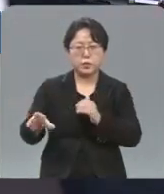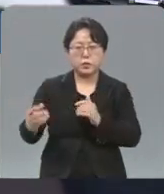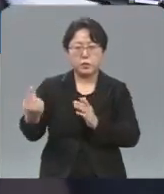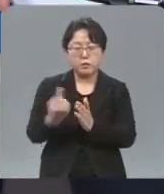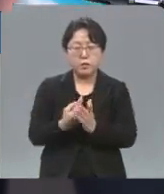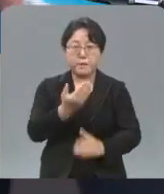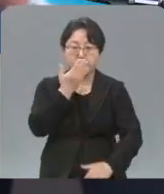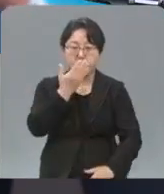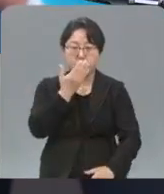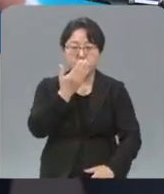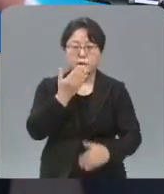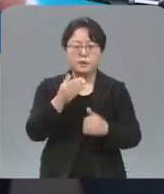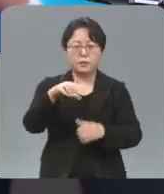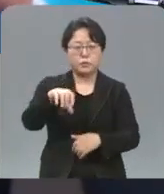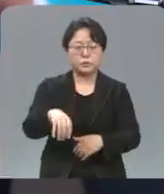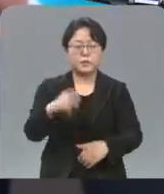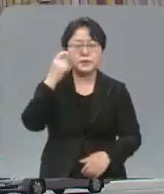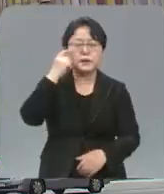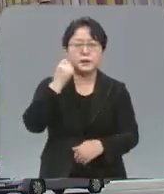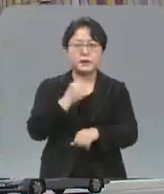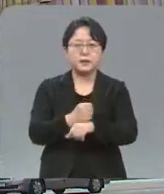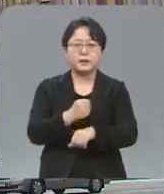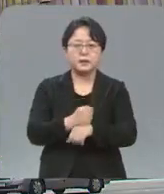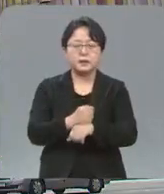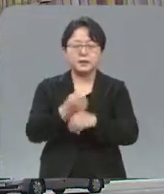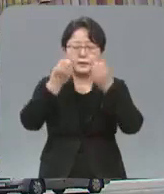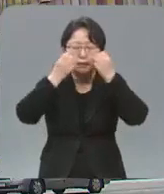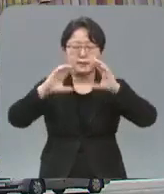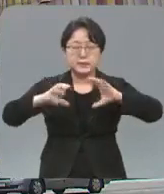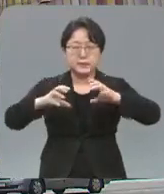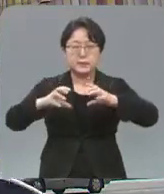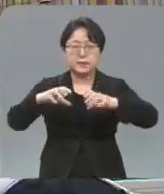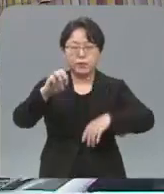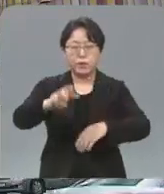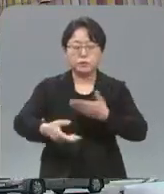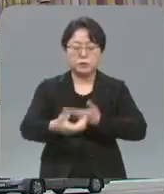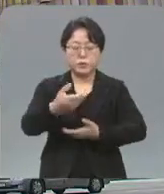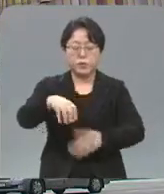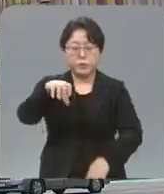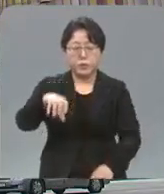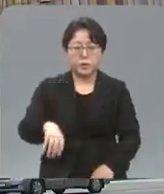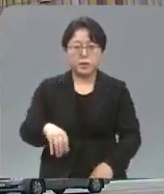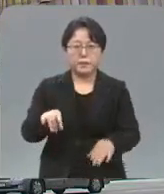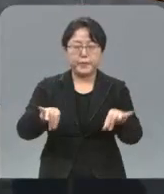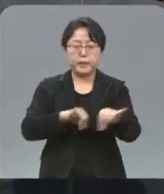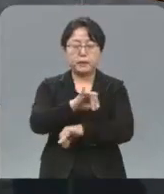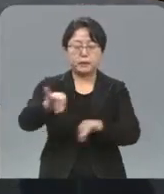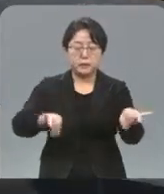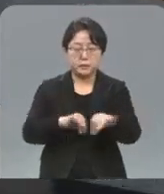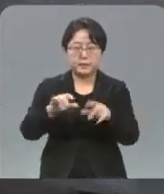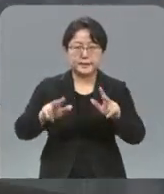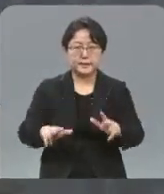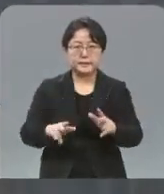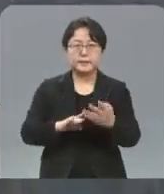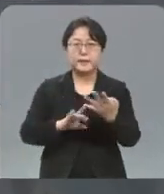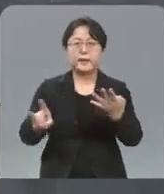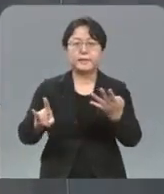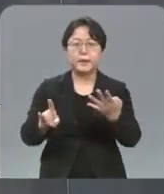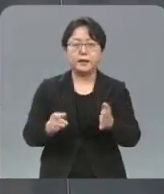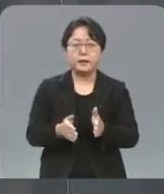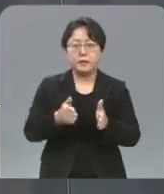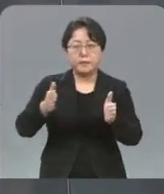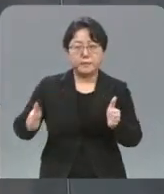생각해서 어성산을 염두에 두고 있고요. 신세계 측은 광주 종합 버스터미널 옆 백화점을 지금의 4배 규모로